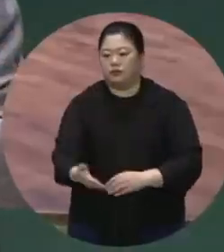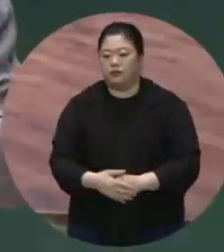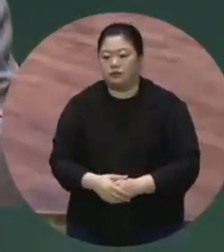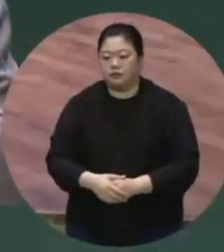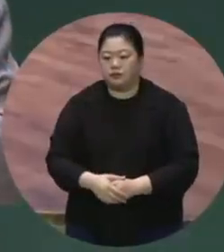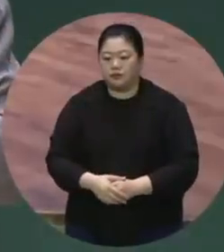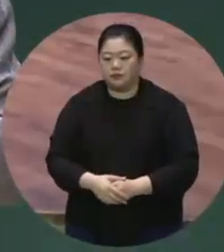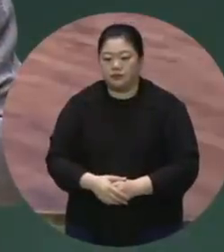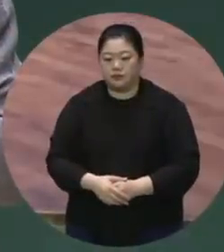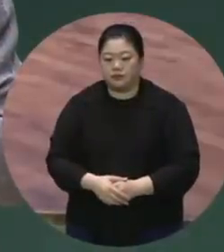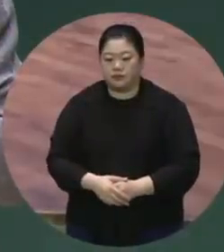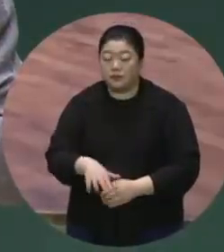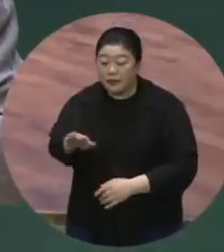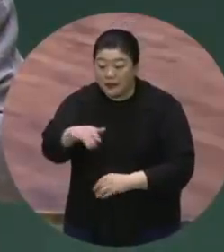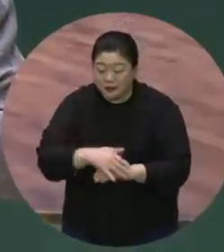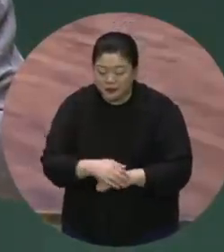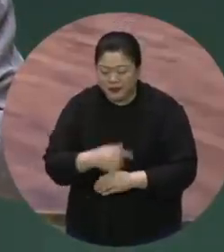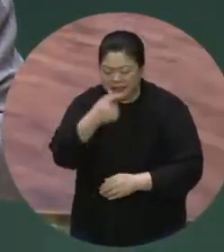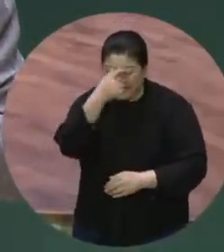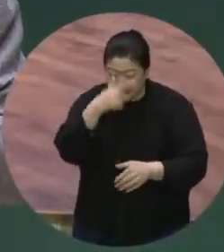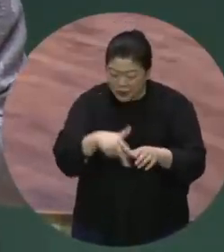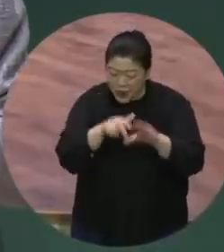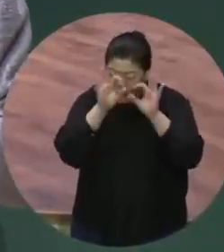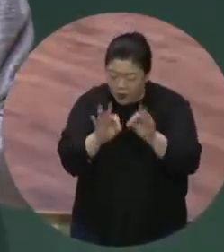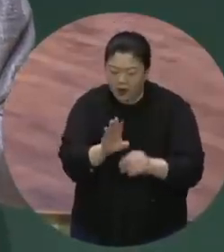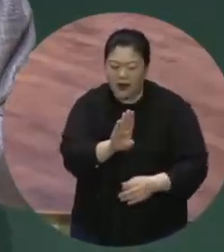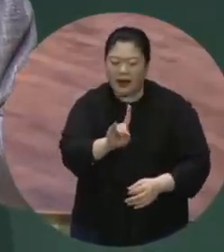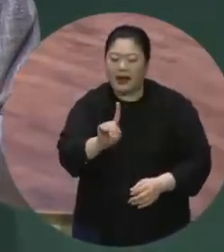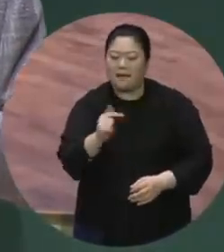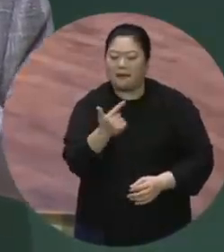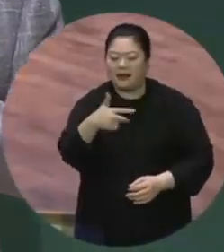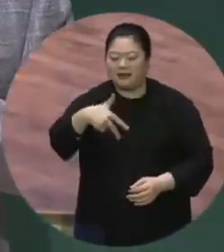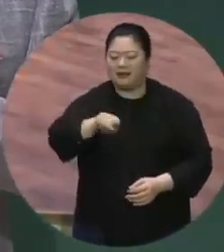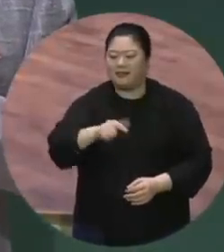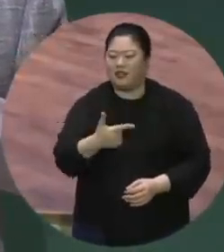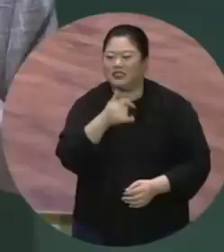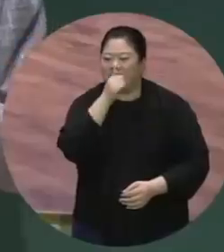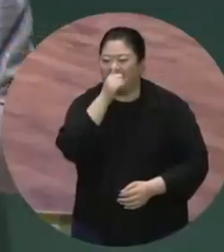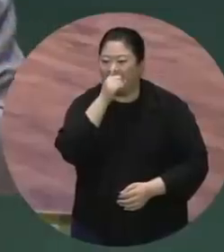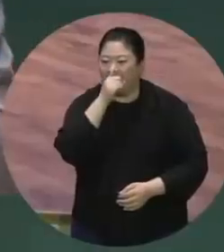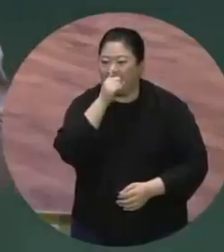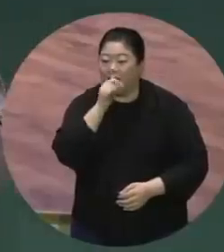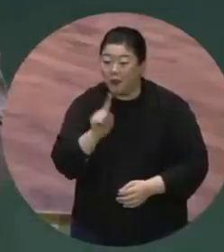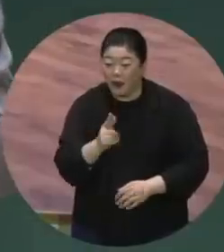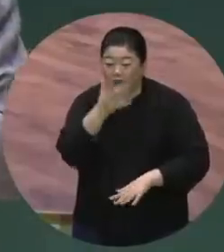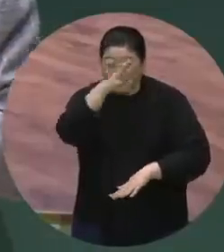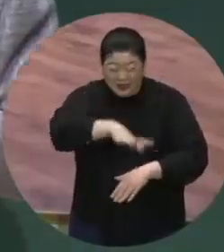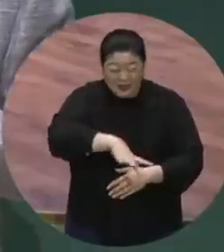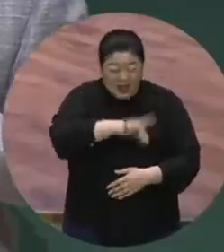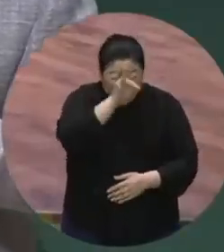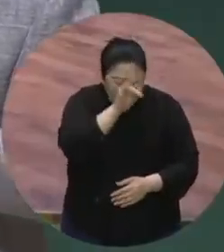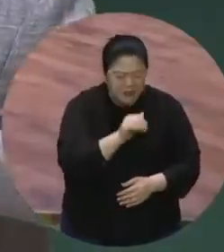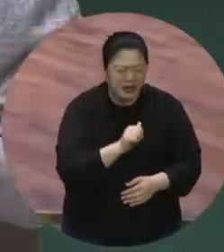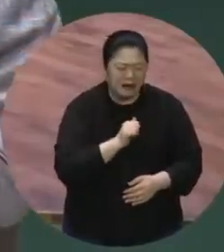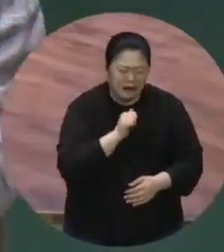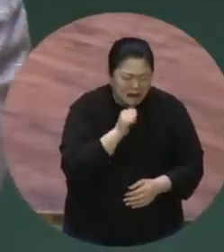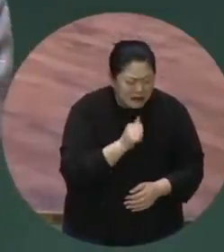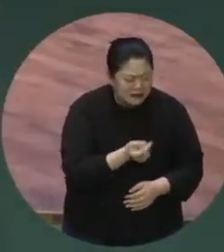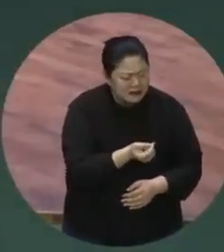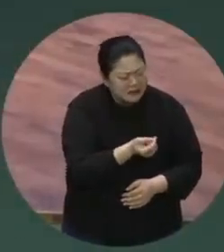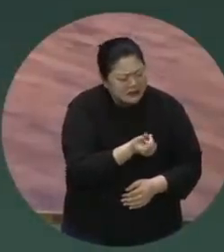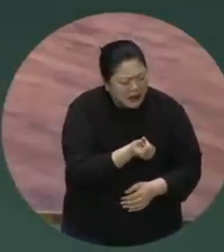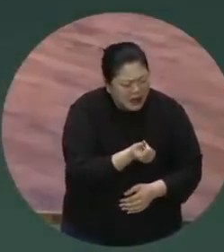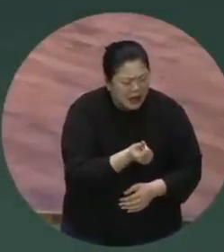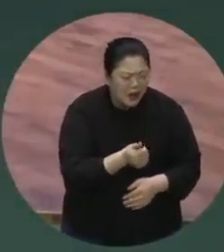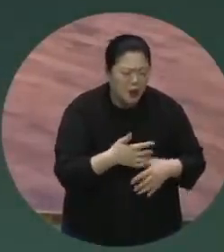반전에 기독교인들이 그래요. 시작은 미약합니다. 시작은 가난했는데, 시작은 연약했는데, 시작은